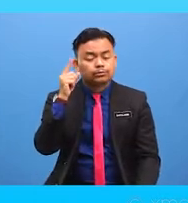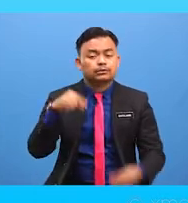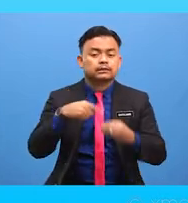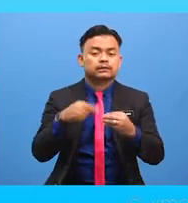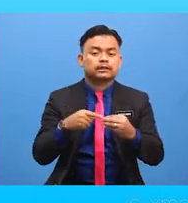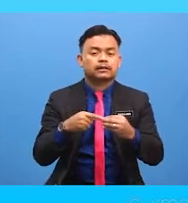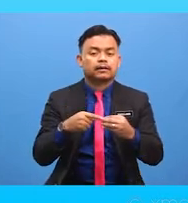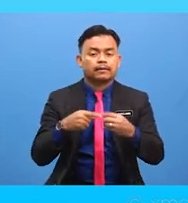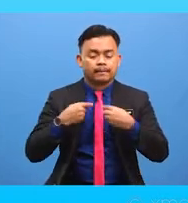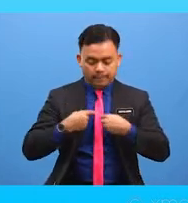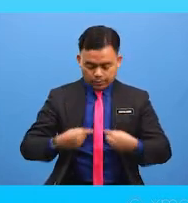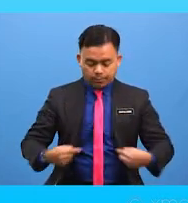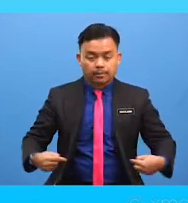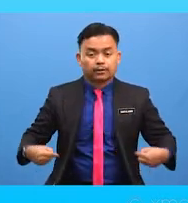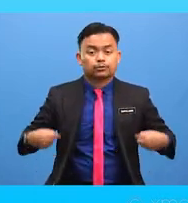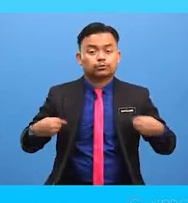adalah organ pernafasan,